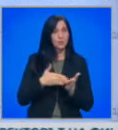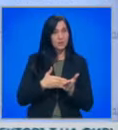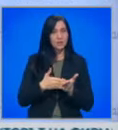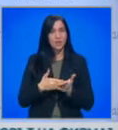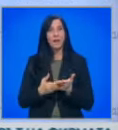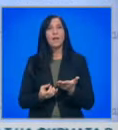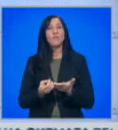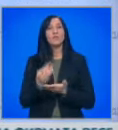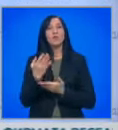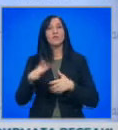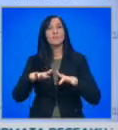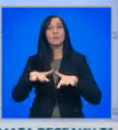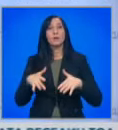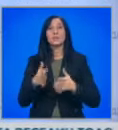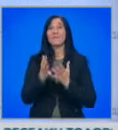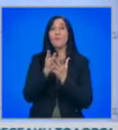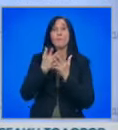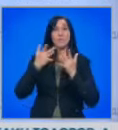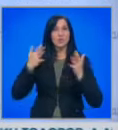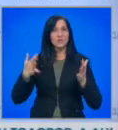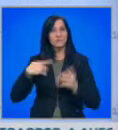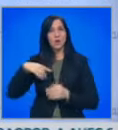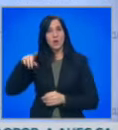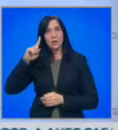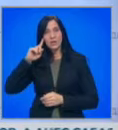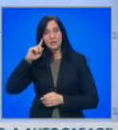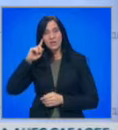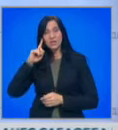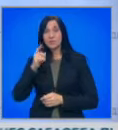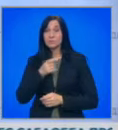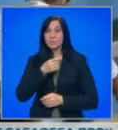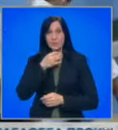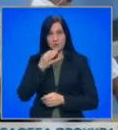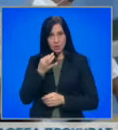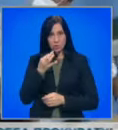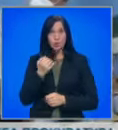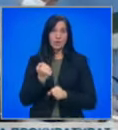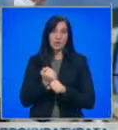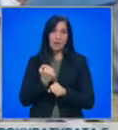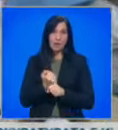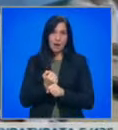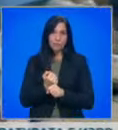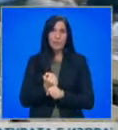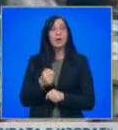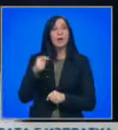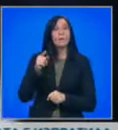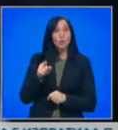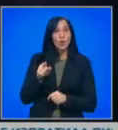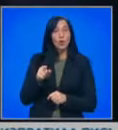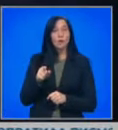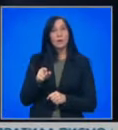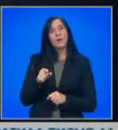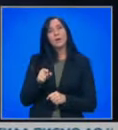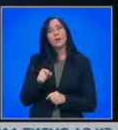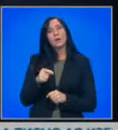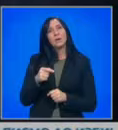Новото парламентарно мнозинство значи със сигурност една работа, а тоа е дека